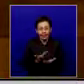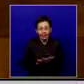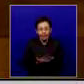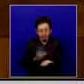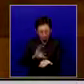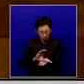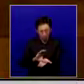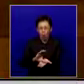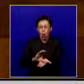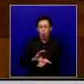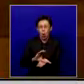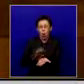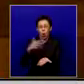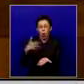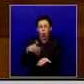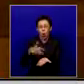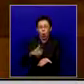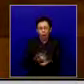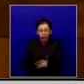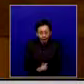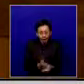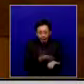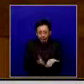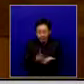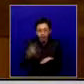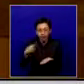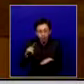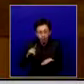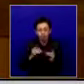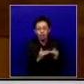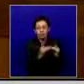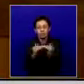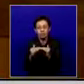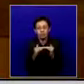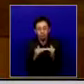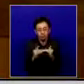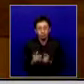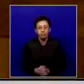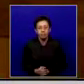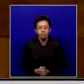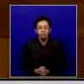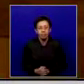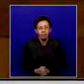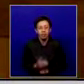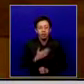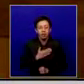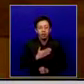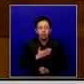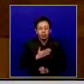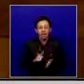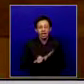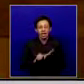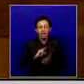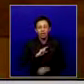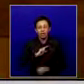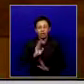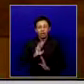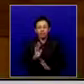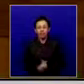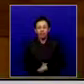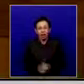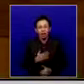ที่ใหญ่มากจะได้เกิดประโยชน์กับทุกฝ่ายเท่าเทียมกันนะครับผมไม่ได้แก้ตัวแทนรัฐบาลผม